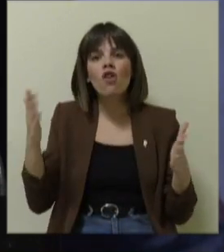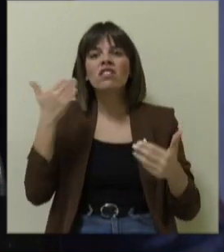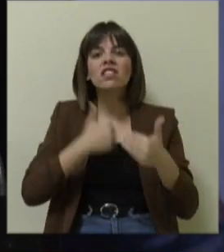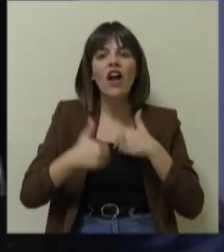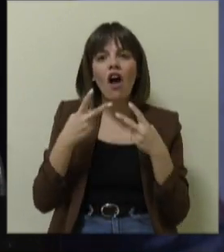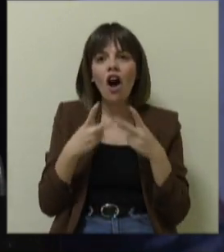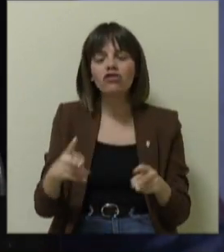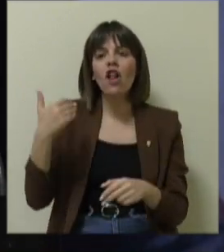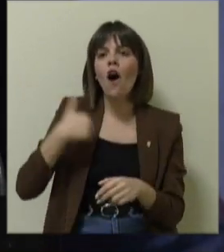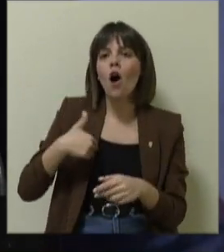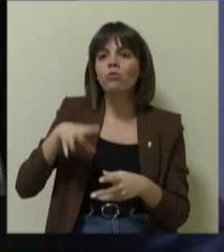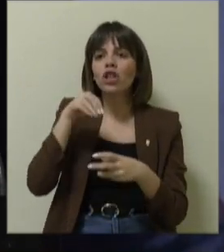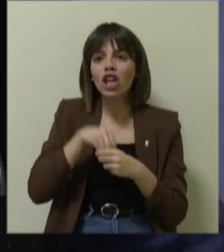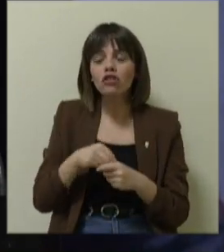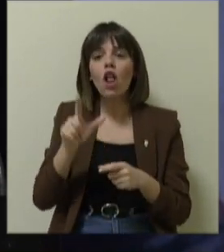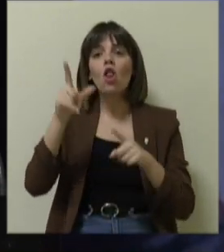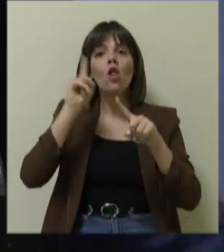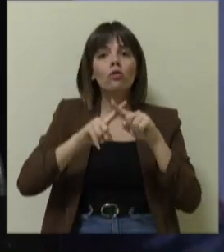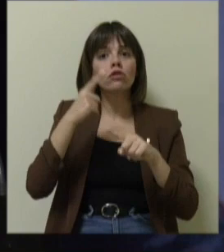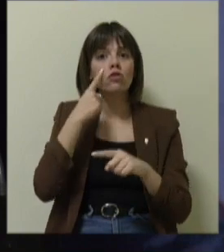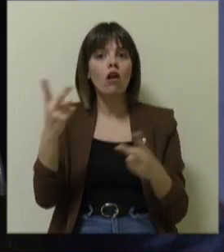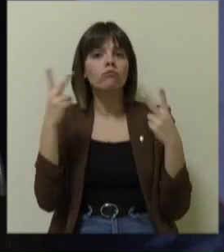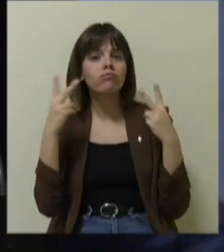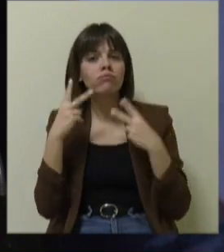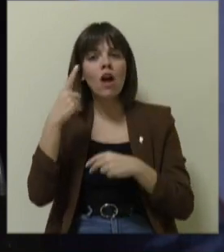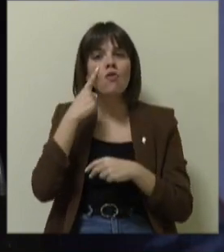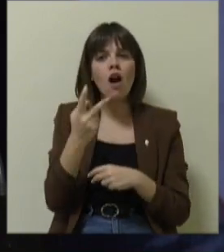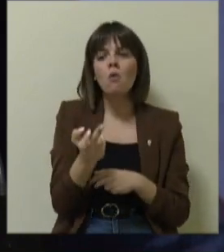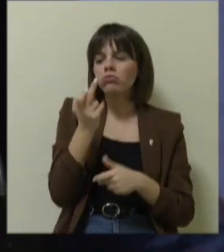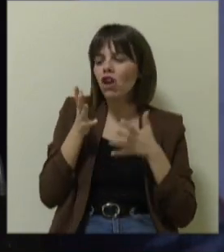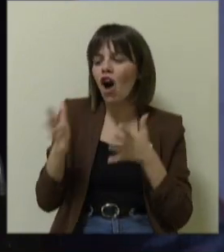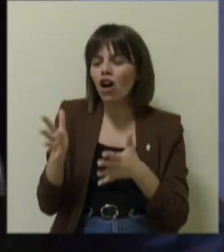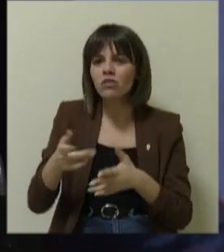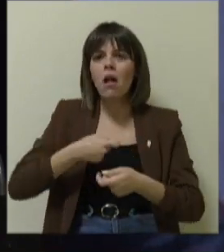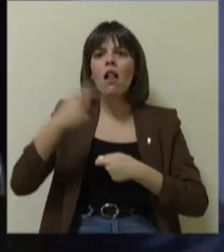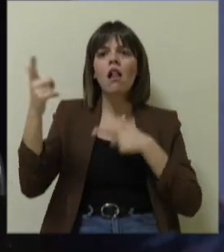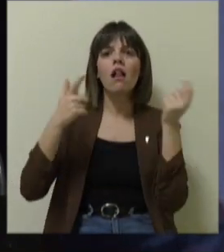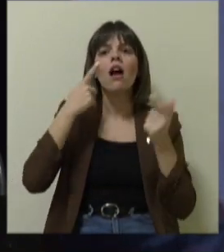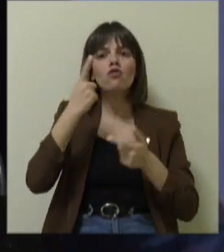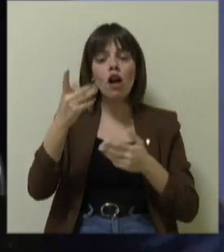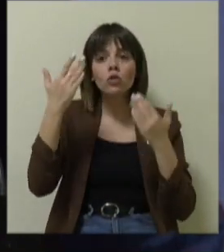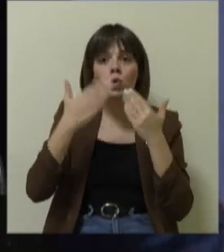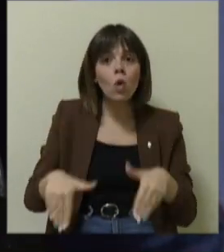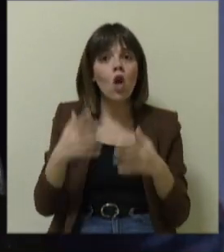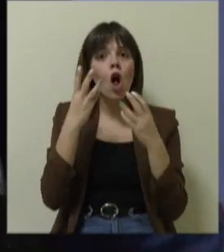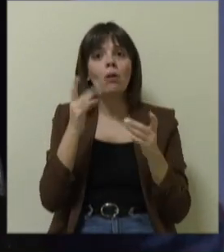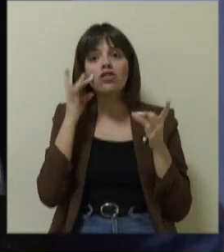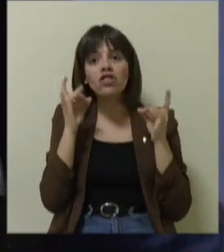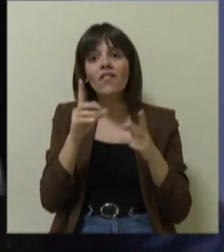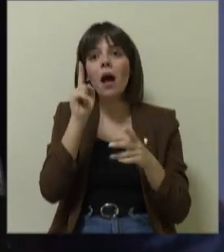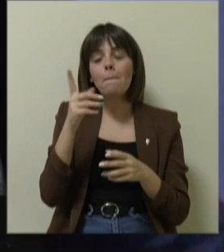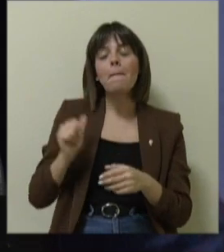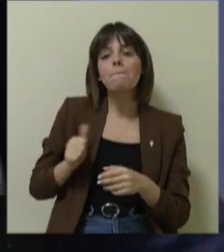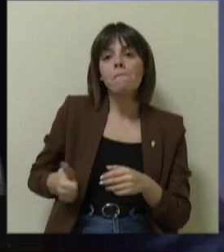açan kamuda lüks, gösteriş, israf ve savurganlığa son vermek ve şeffaf bir